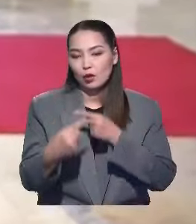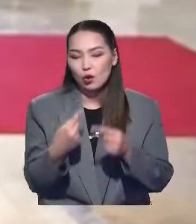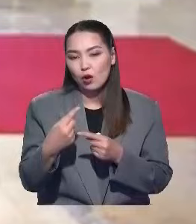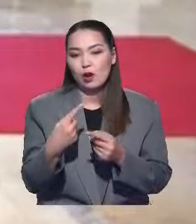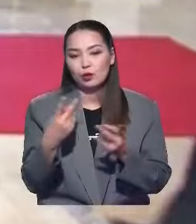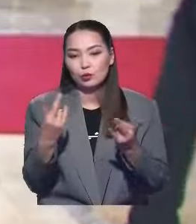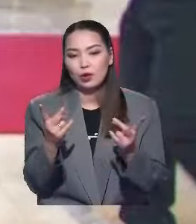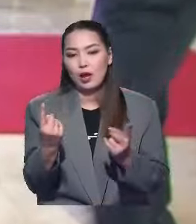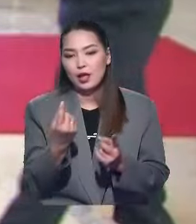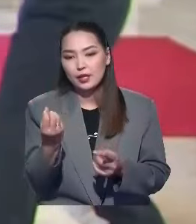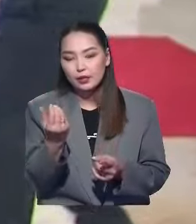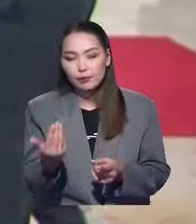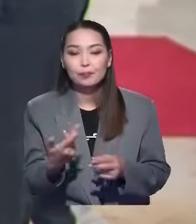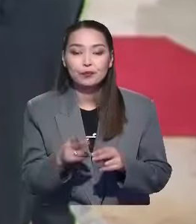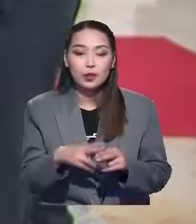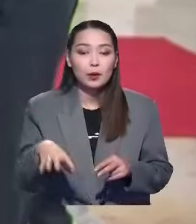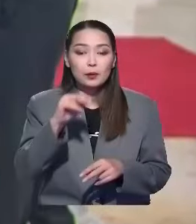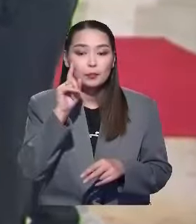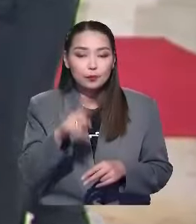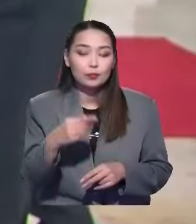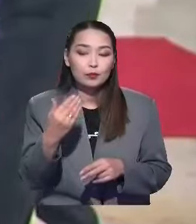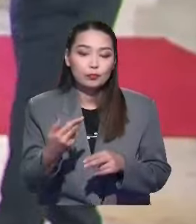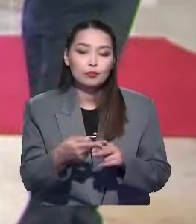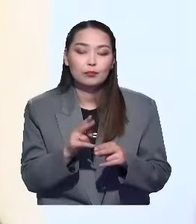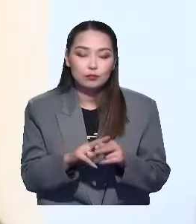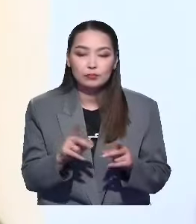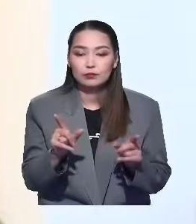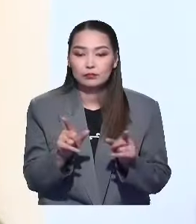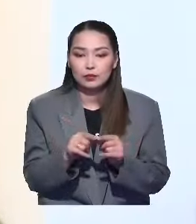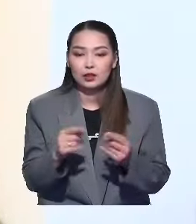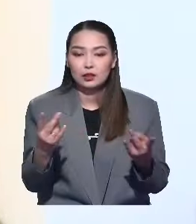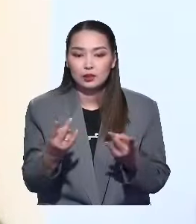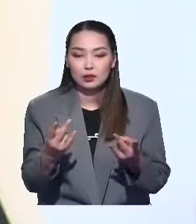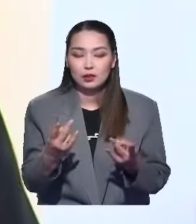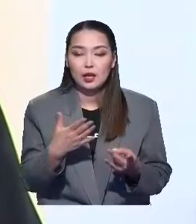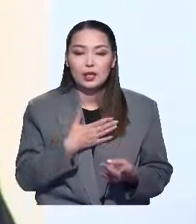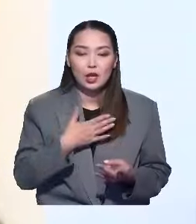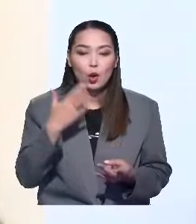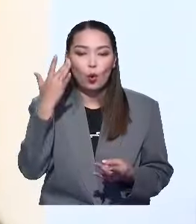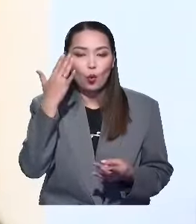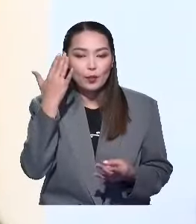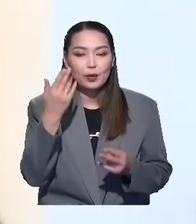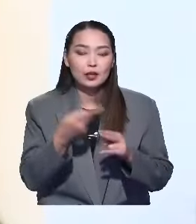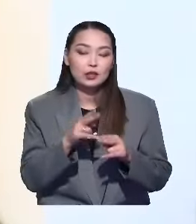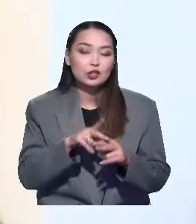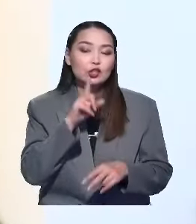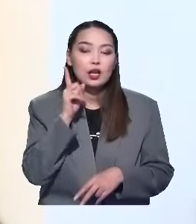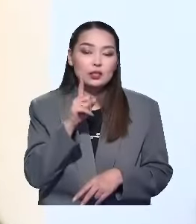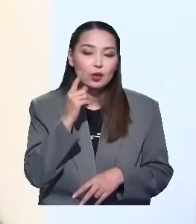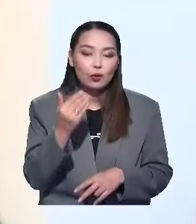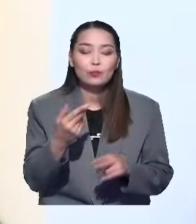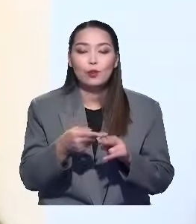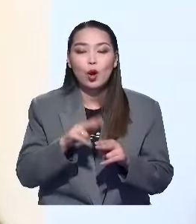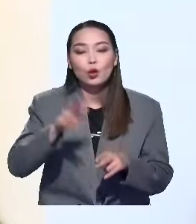Отанды бәріміз білеміз, жүрекпен сүйу керек, тілмен емес. Негізгі ойымыз осы жастарға, өскелең